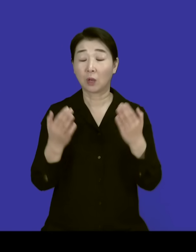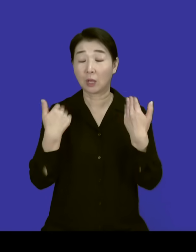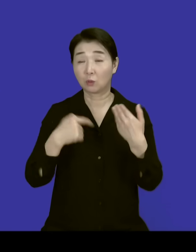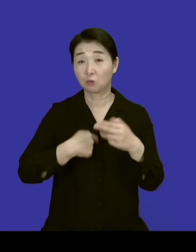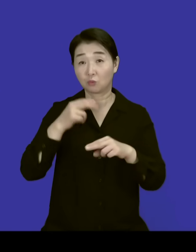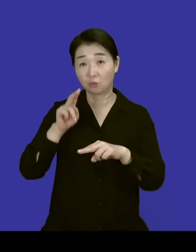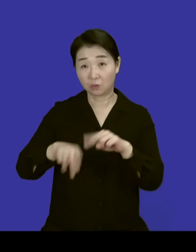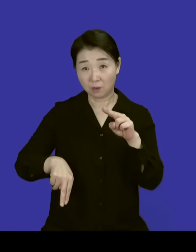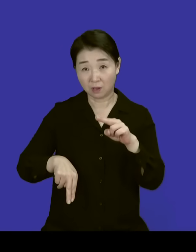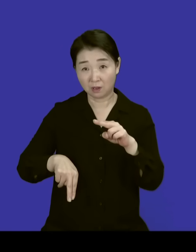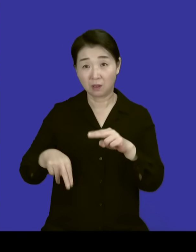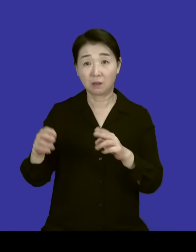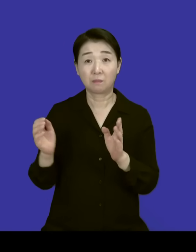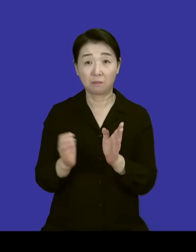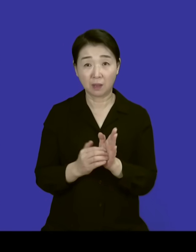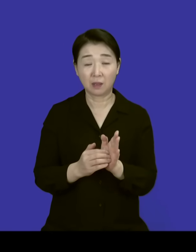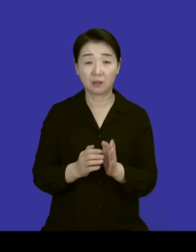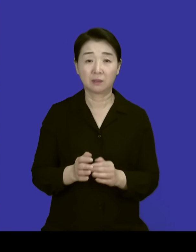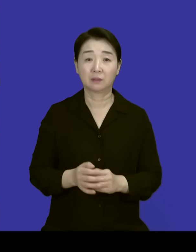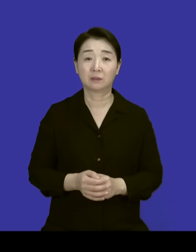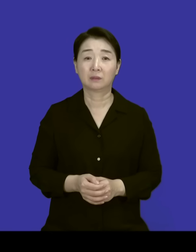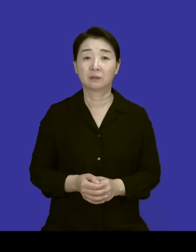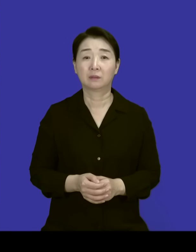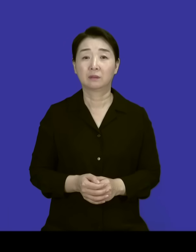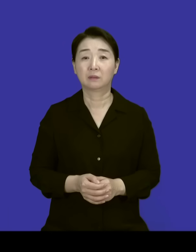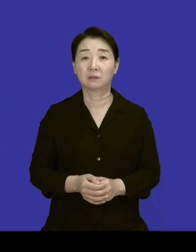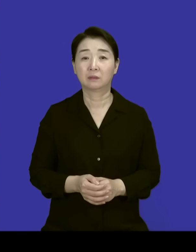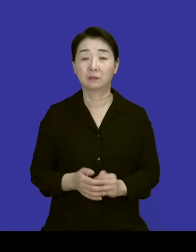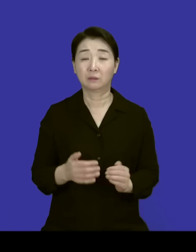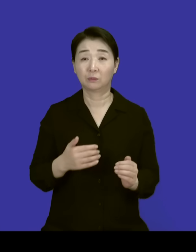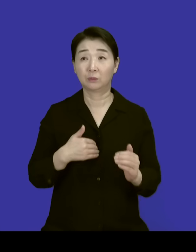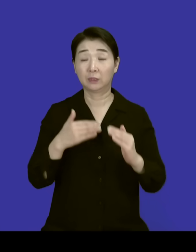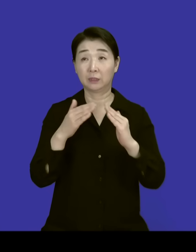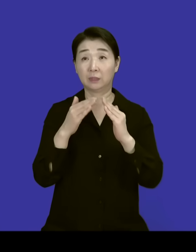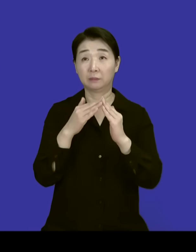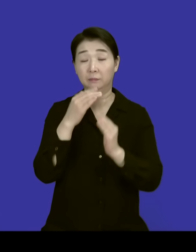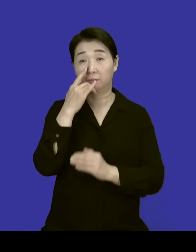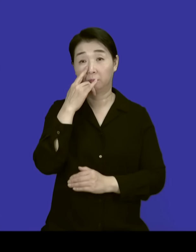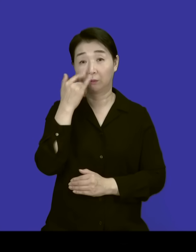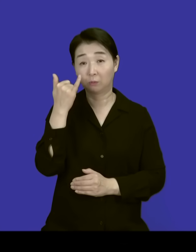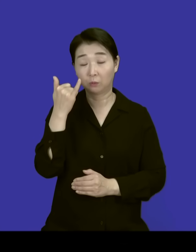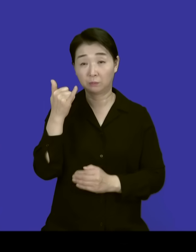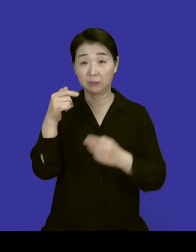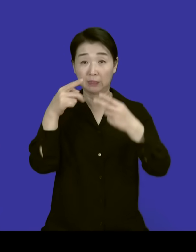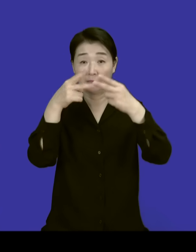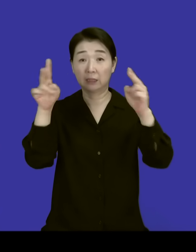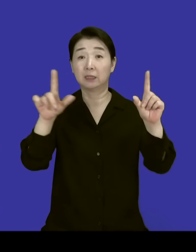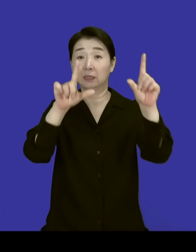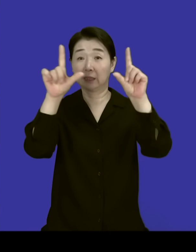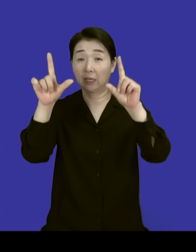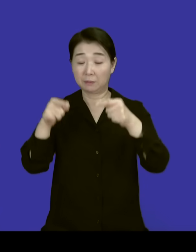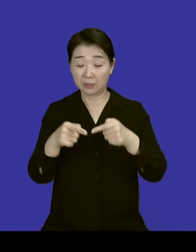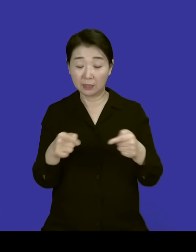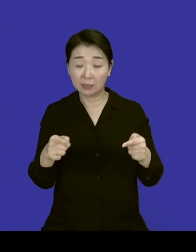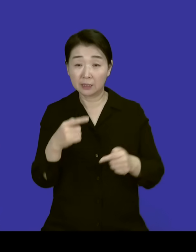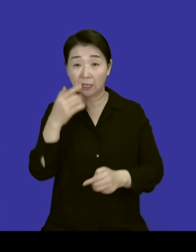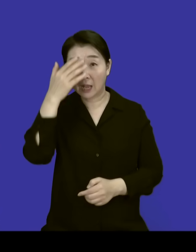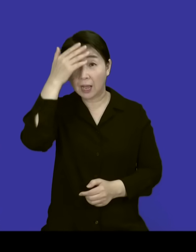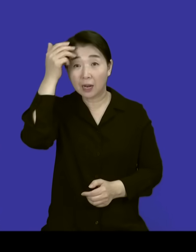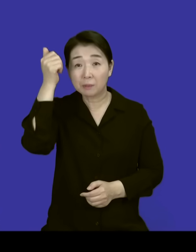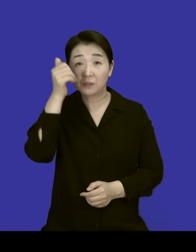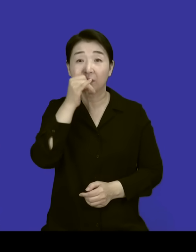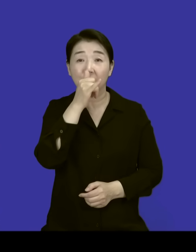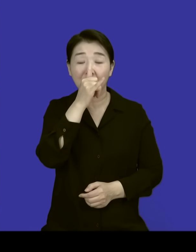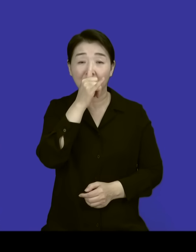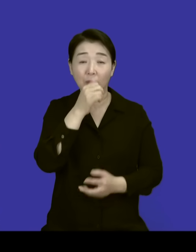예. 이제 집에 저희 집에 이제 어머니 아버지가 2층에 사셨거든요. 네. 근데 1층에도 이제 저희는 할아버지 때문에